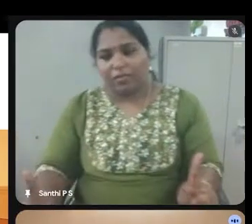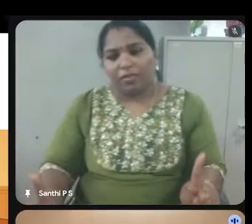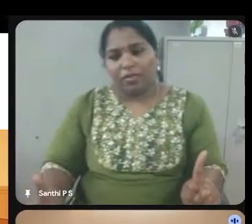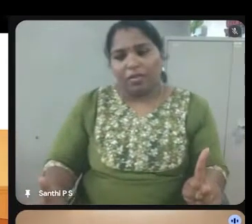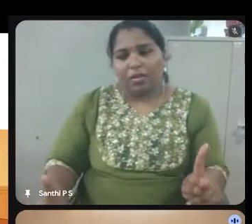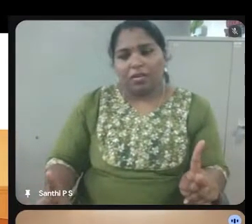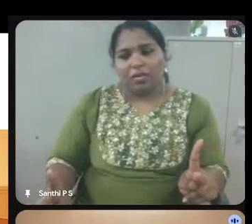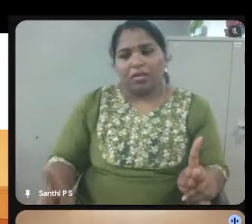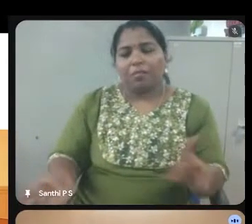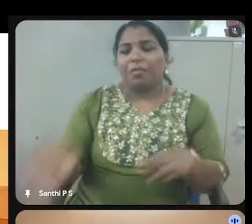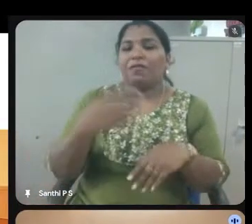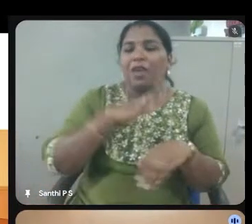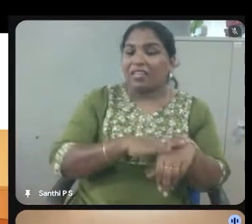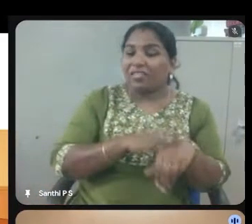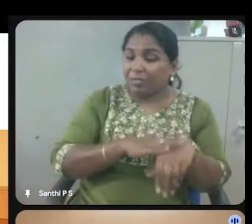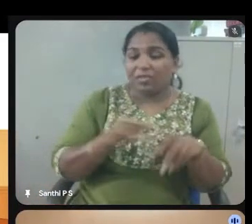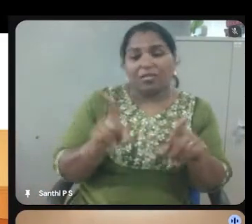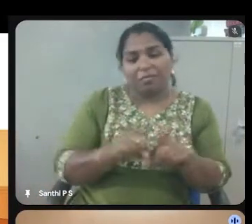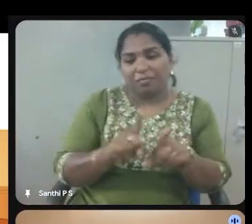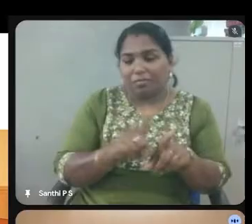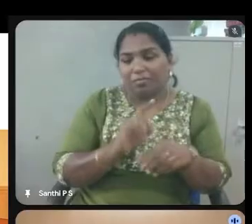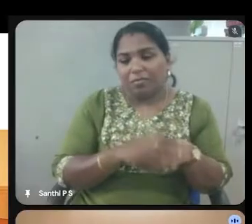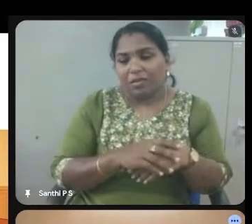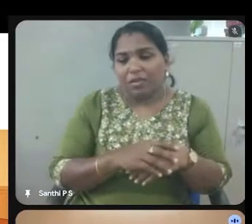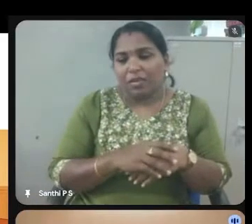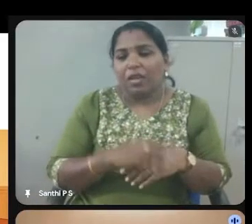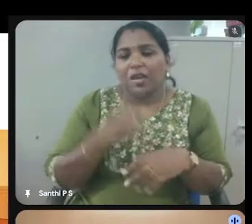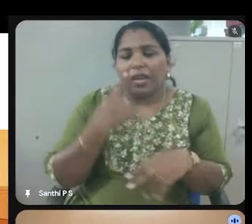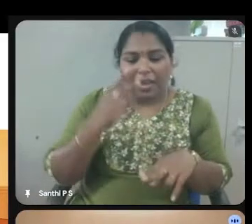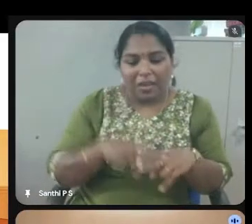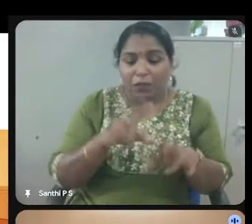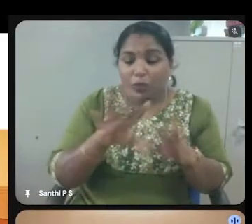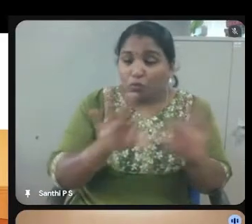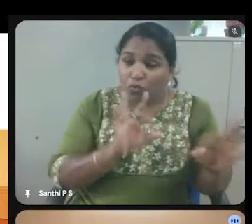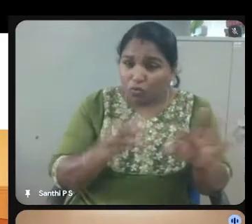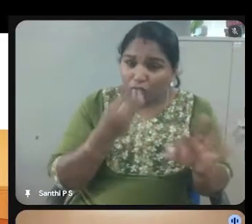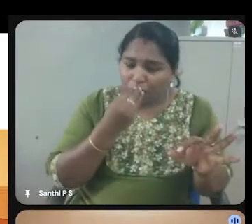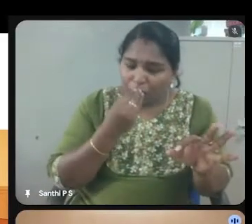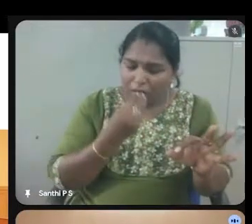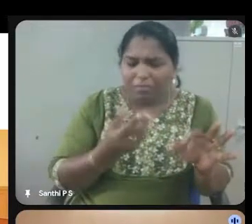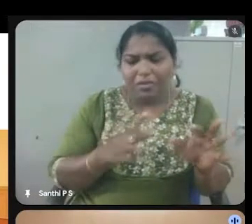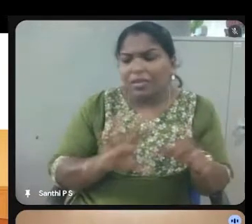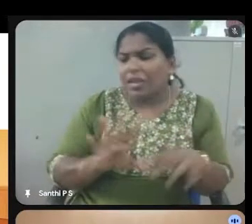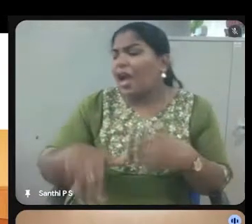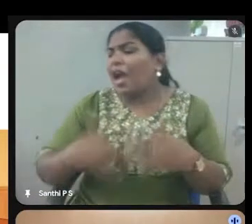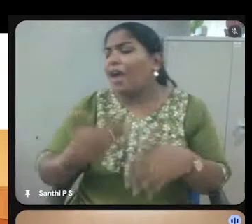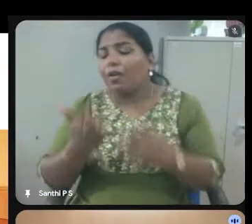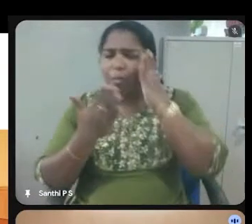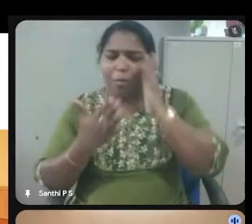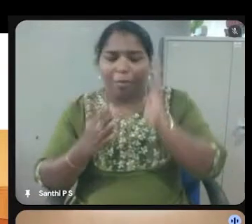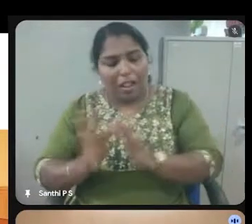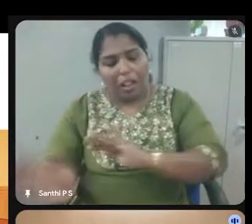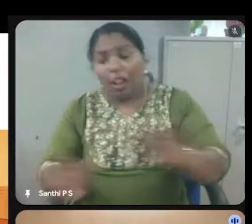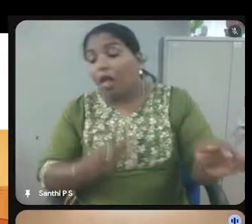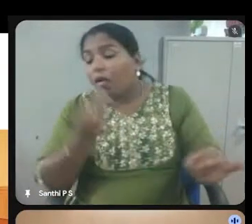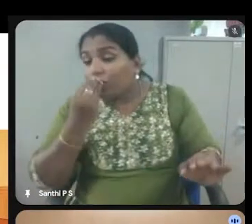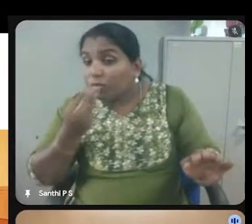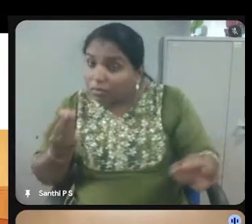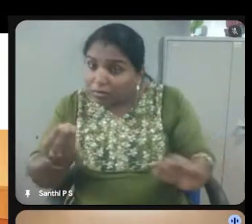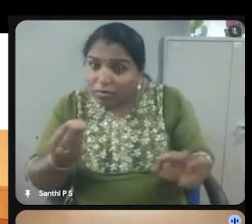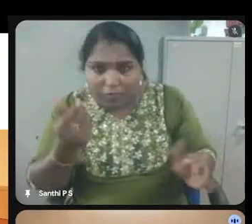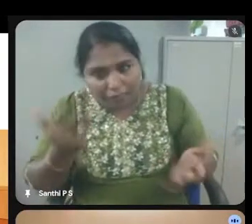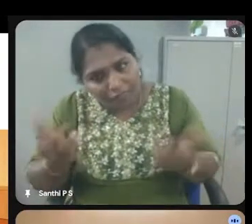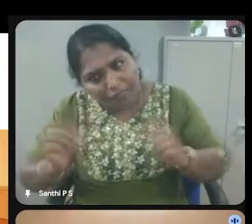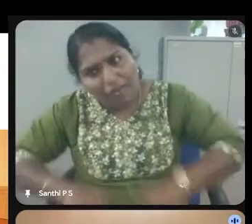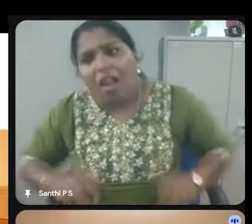അവരെ സെൻസസുമായിട്ട് ലിങ്ക് ചെയ്യാത്തത് കൊണ്ട്. പിന്നീട് അല്ലാതെ നമ്മൾ കൊടുക്കാൻ ശ്രമിക്കുമ്പോൾ അവർക്ക് അതിന്റെ ടെക്സ്ചർ പറ്റിയെന്ന് വരില്ല. പിന്നെ ഇതിന്റെ ഒക്കെ കൂട്ടത്തിൽ ചിലപ്പം ചില പാരന്റ്സ് കുറച്ചും കൂടെ